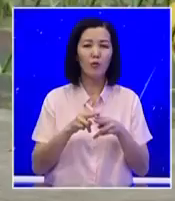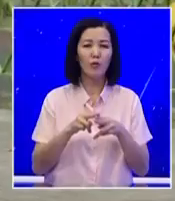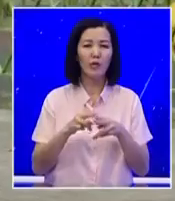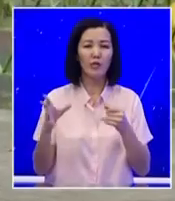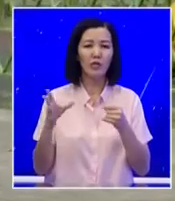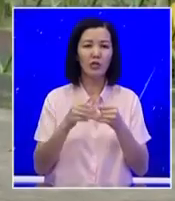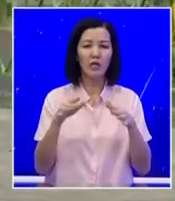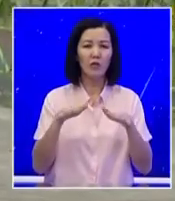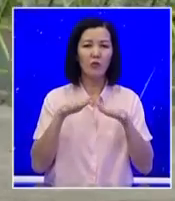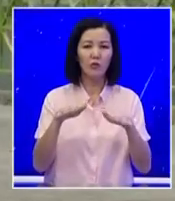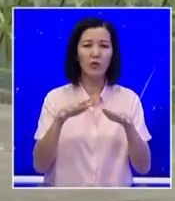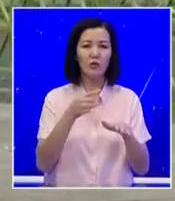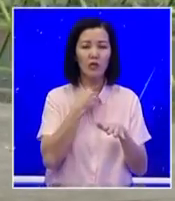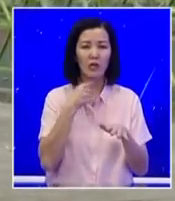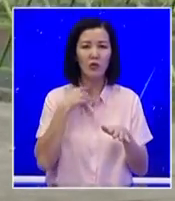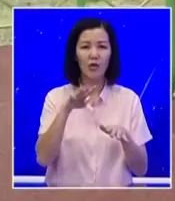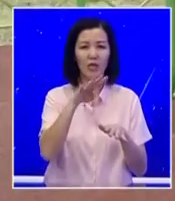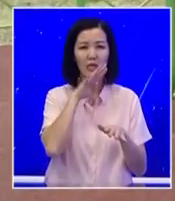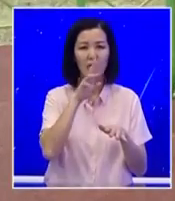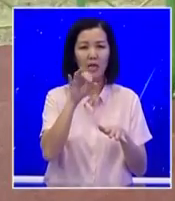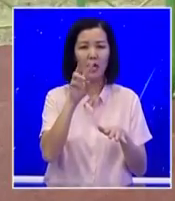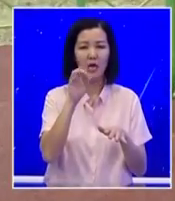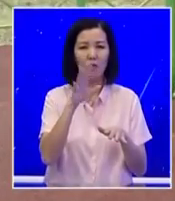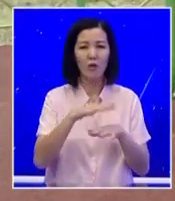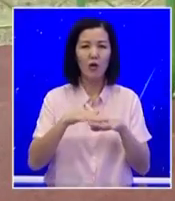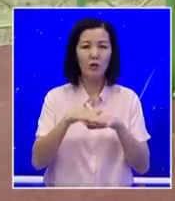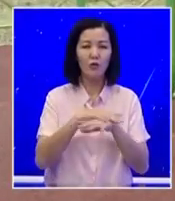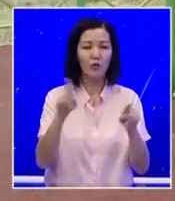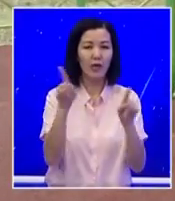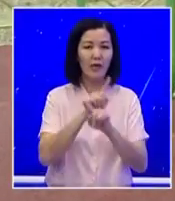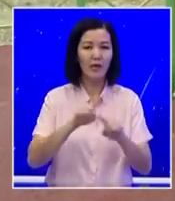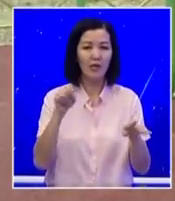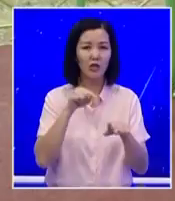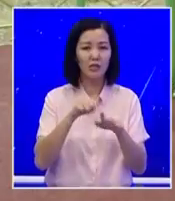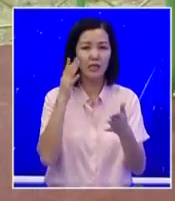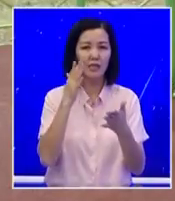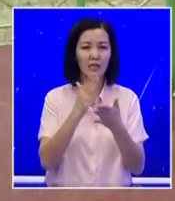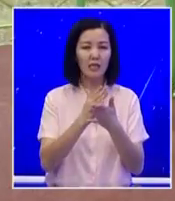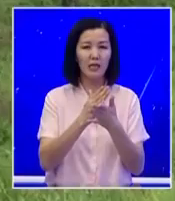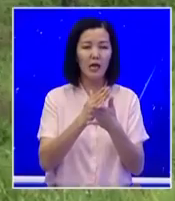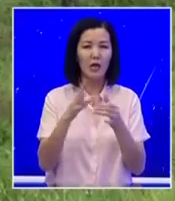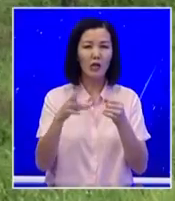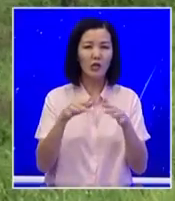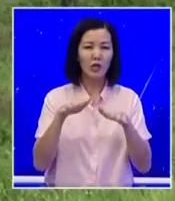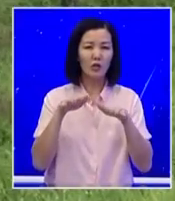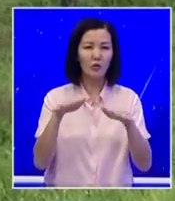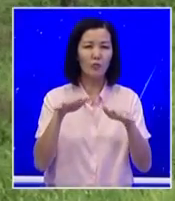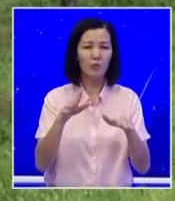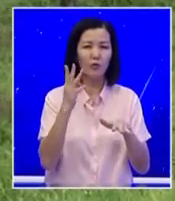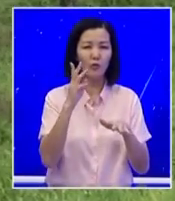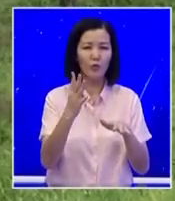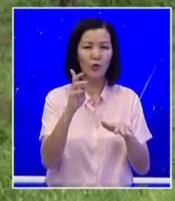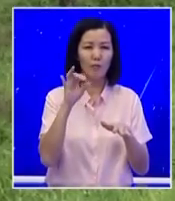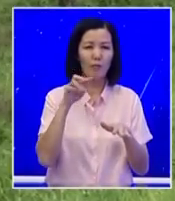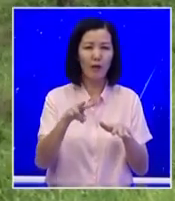қыртысының қозғалуын Талдықорған текелі Қарабұлақ тұрғындарына ерекше сезілді. Себебі мұндағы дүмпу шкала бойынша 4